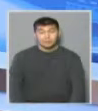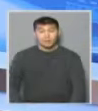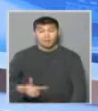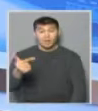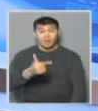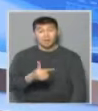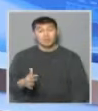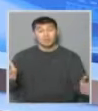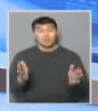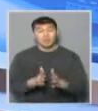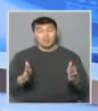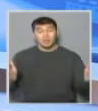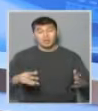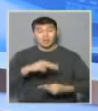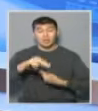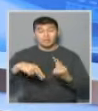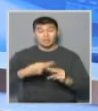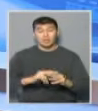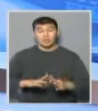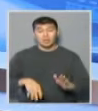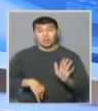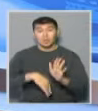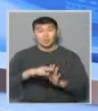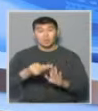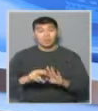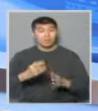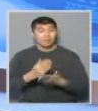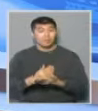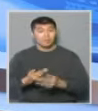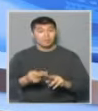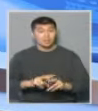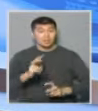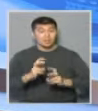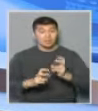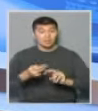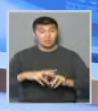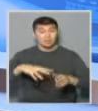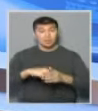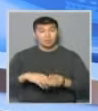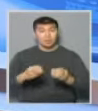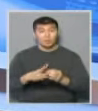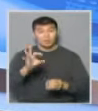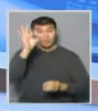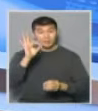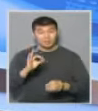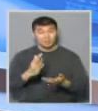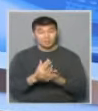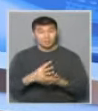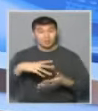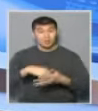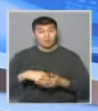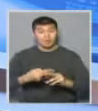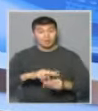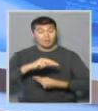Атырауда шағын және орта бизнес саласында оң динамика байқалады. Биыл өндірілген өнім көлемі 14%-ті құрайды. Бұған